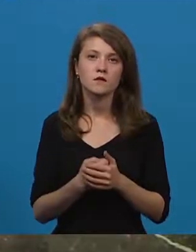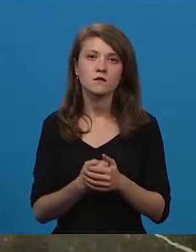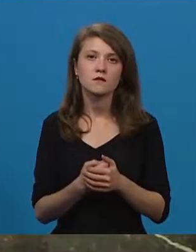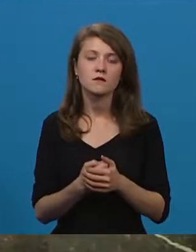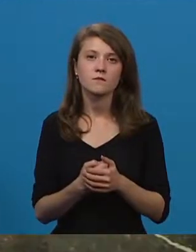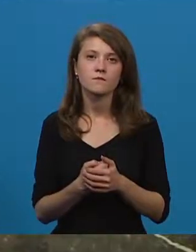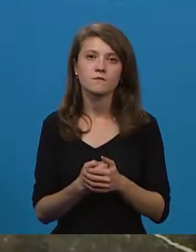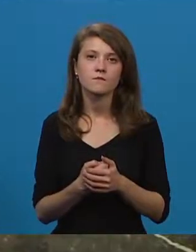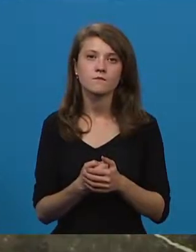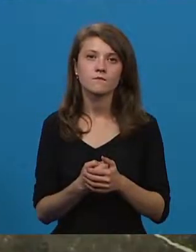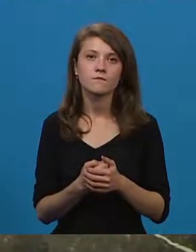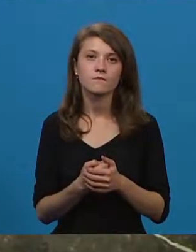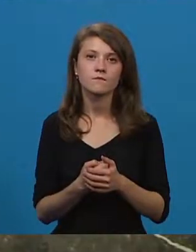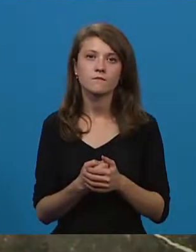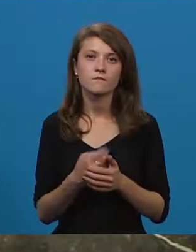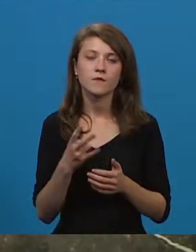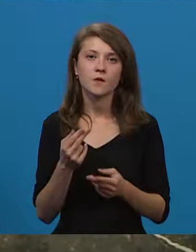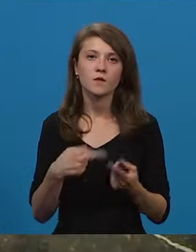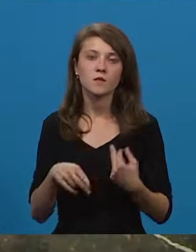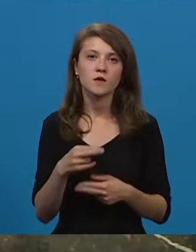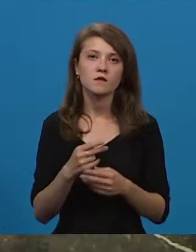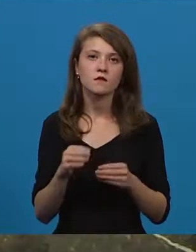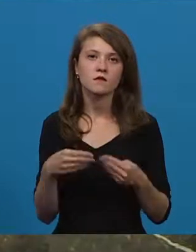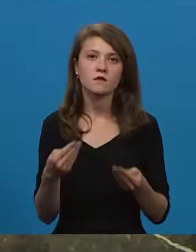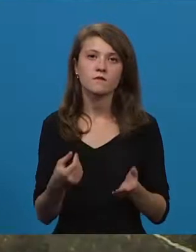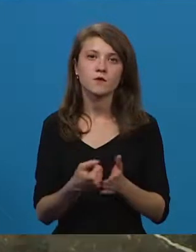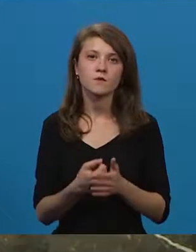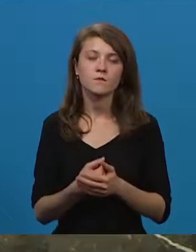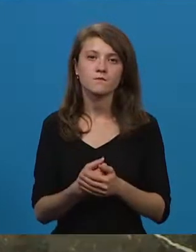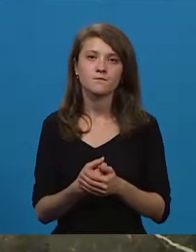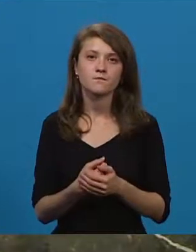перевірку на підприємство, надавши до